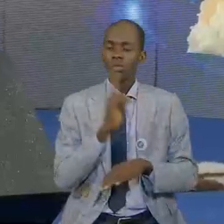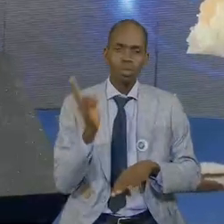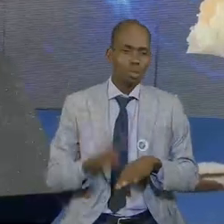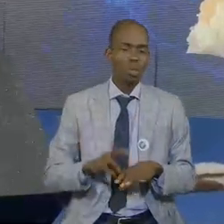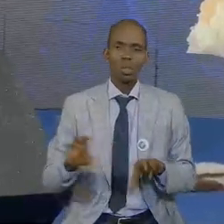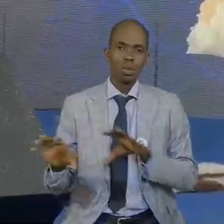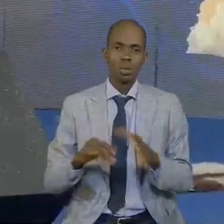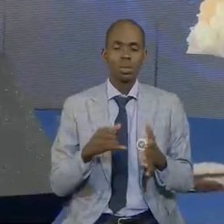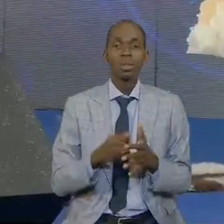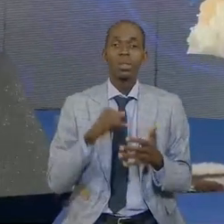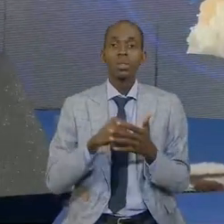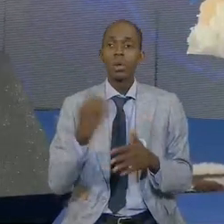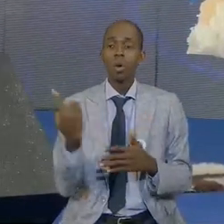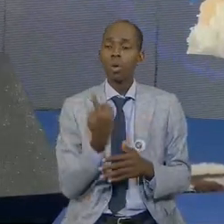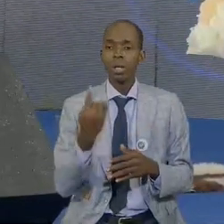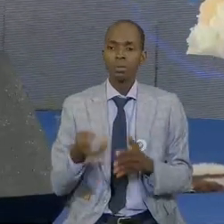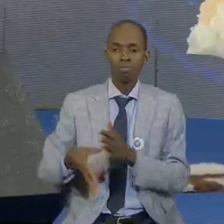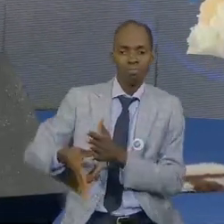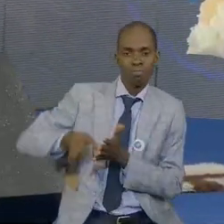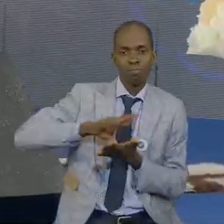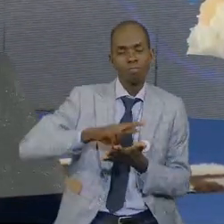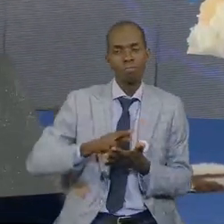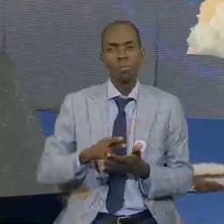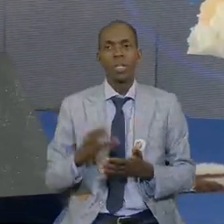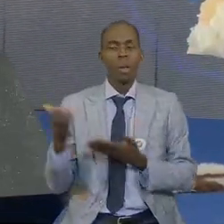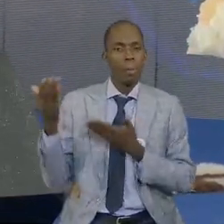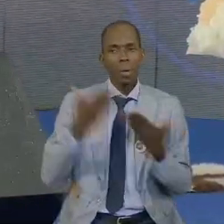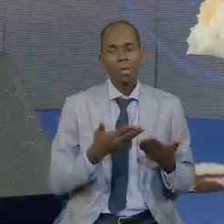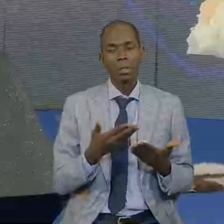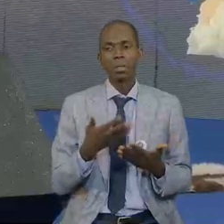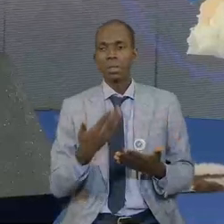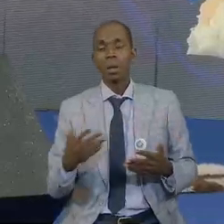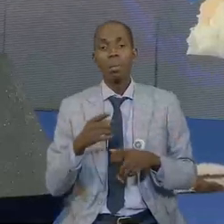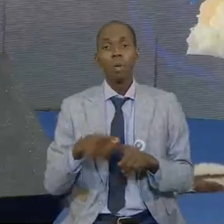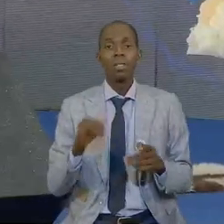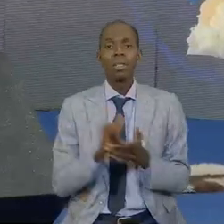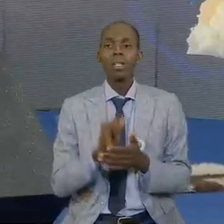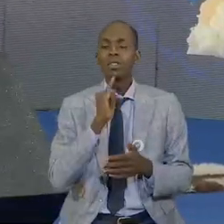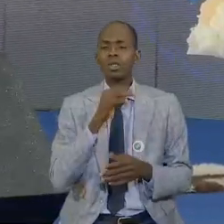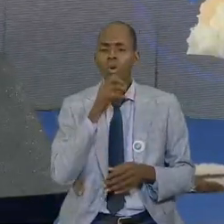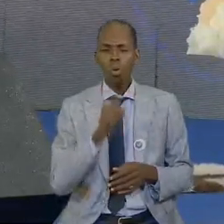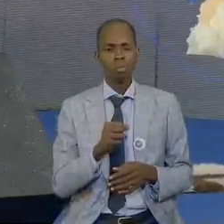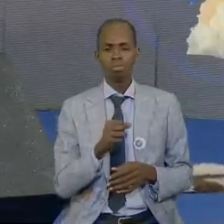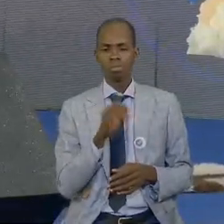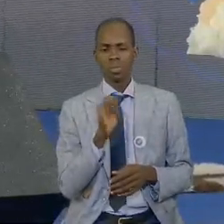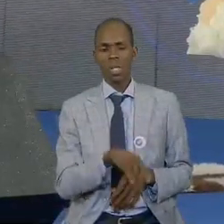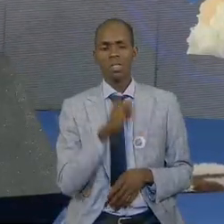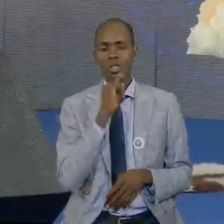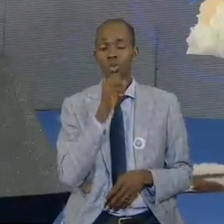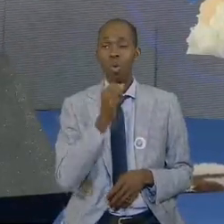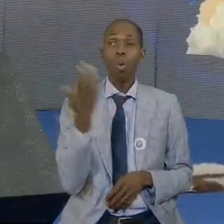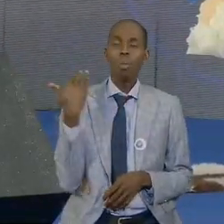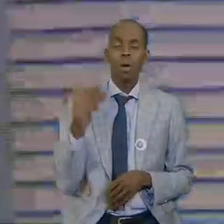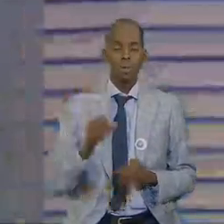action. But if you say, that's old response. Shape up, stand up, you are strong,